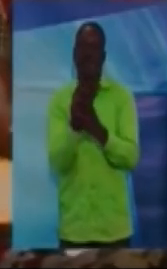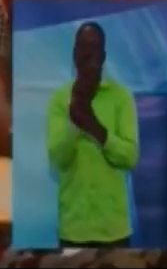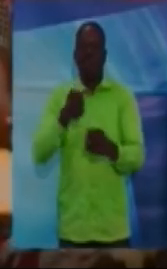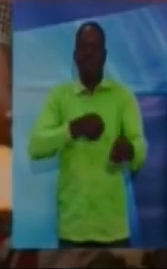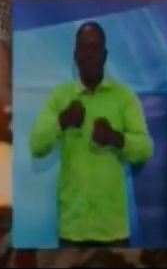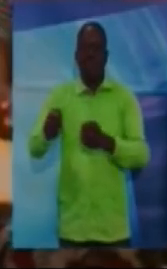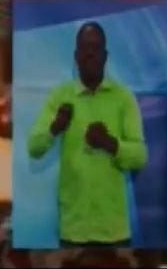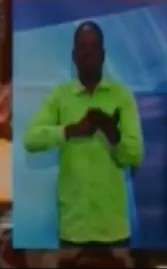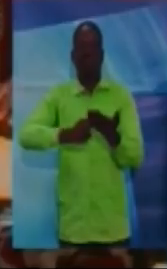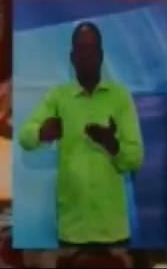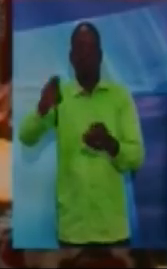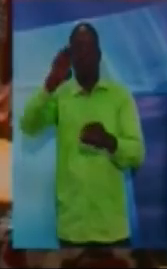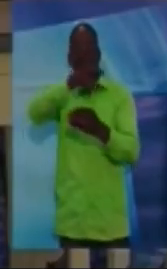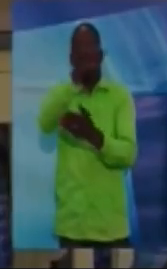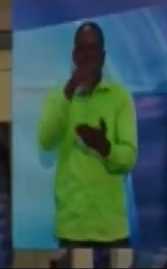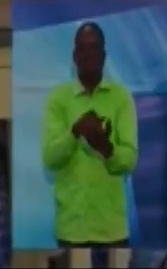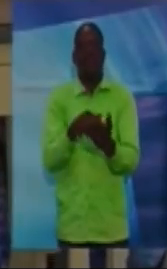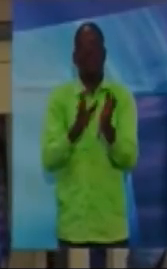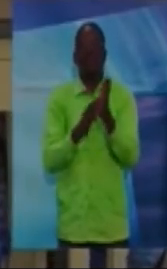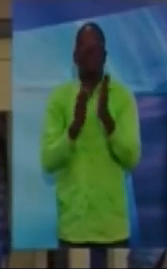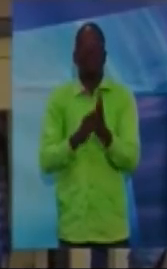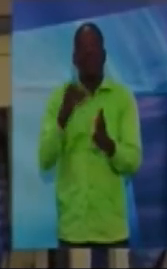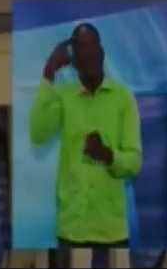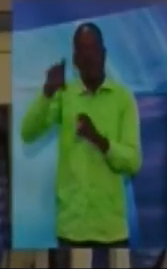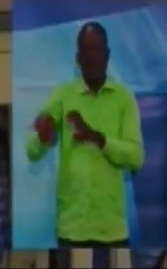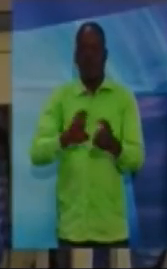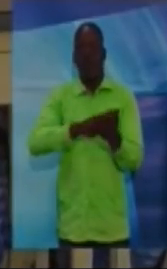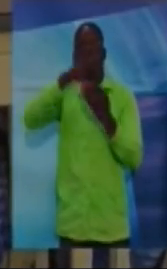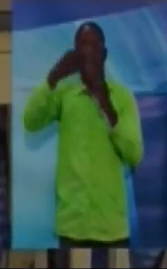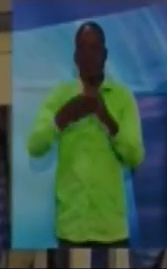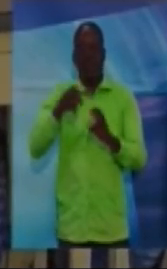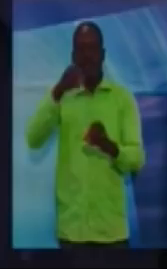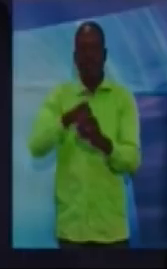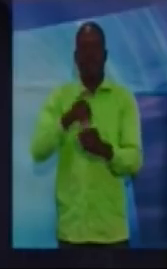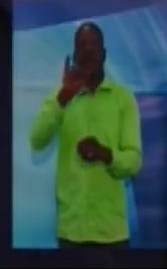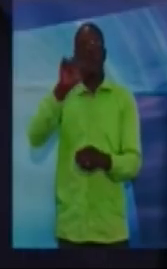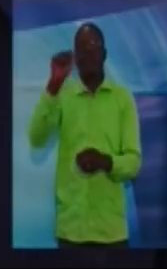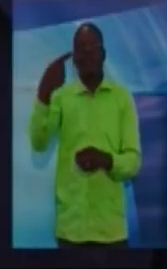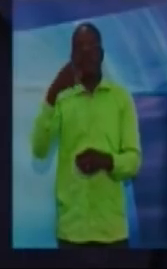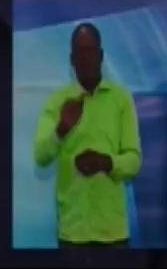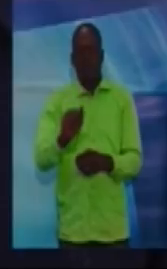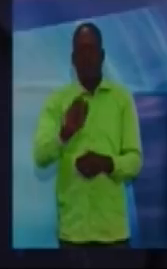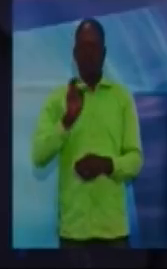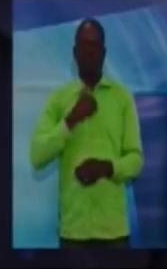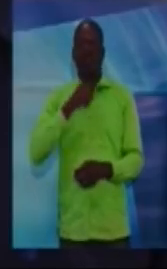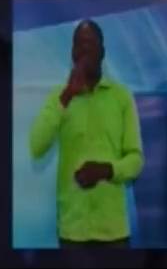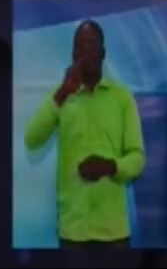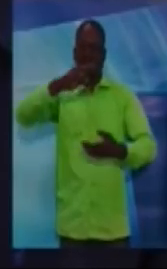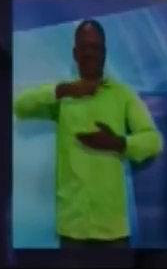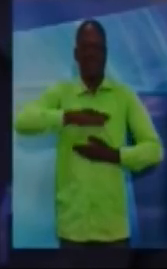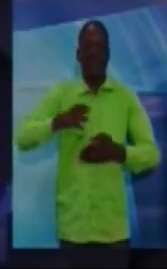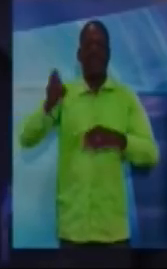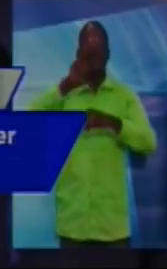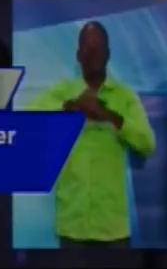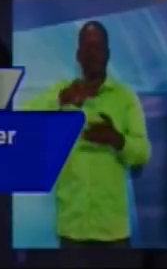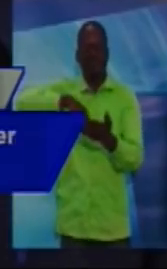gestion hygiénique des menstrues en milieu scolaire font le bilan des activités dans le Yaga. Nous sommes satisfaits de la mise en œuvre du projet, en